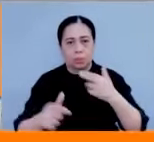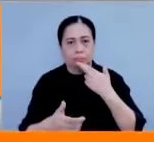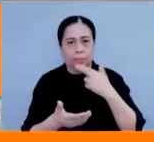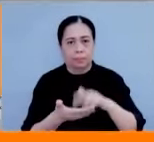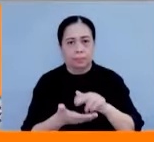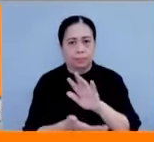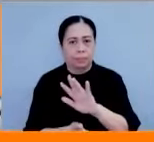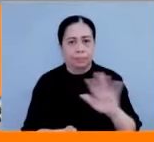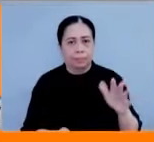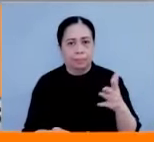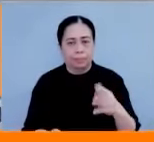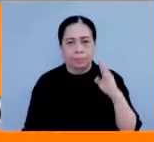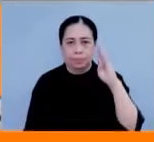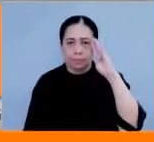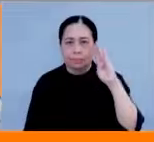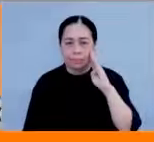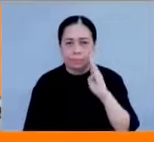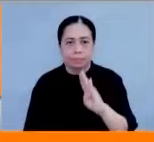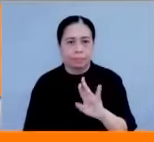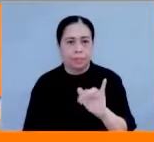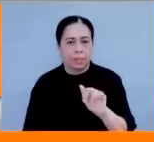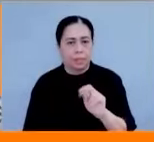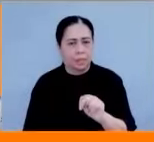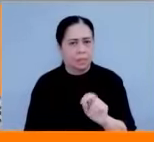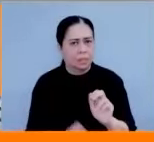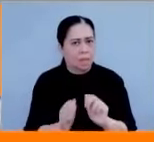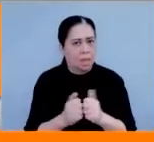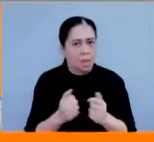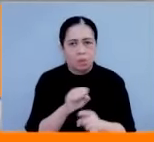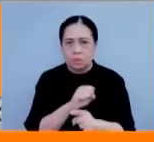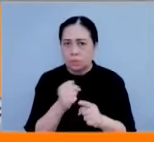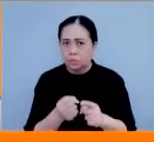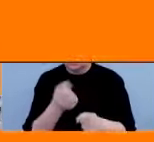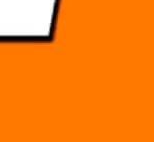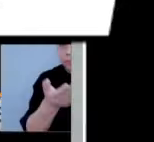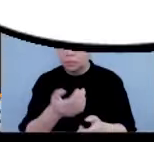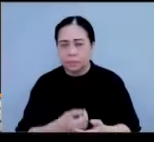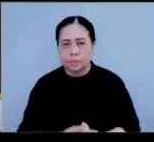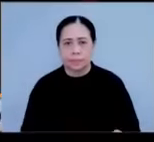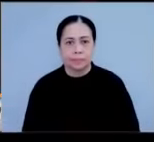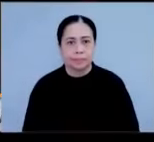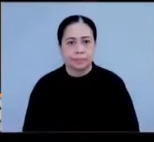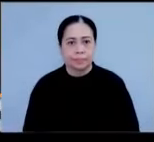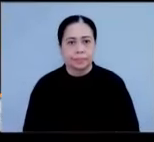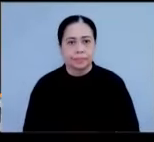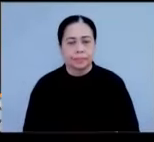yan, si Brian Basa. Brian, kumusta ang sitwasyon dyan?